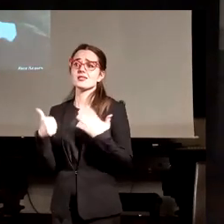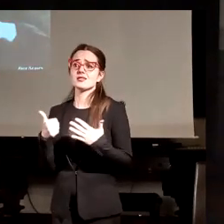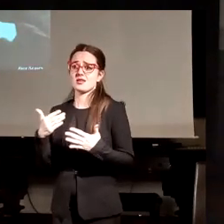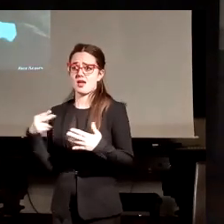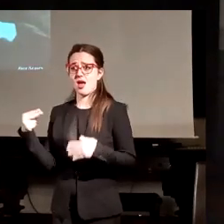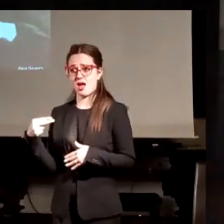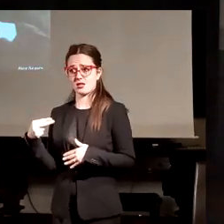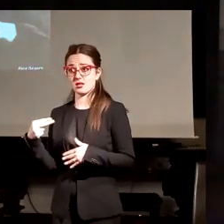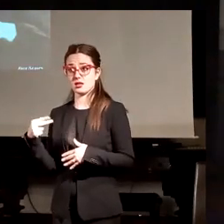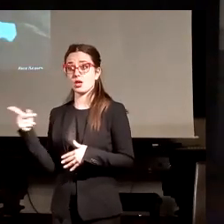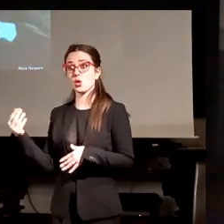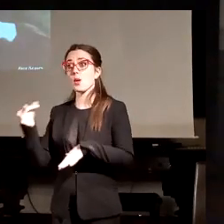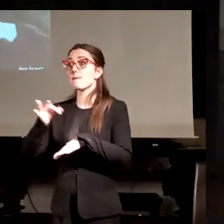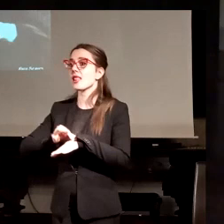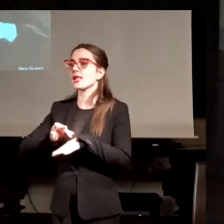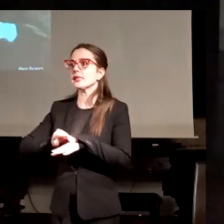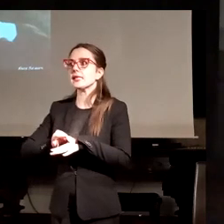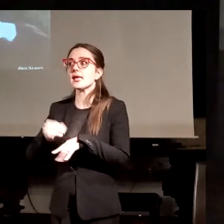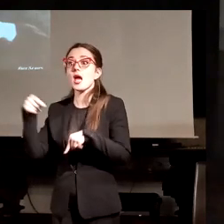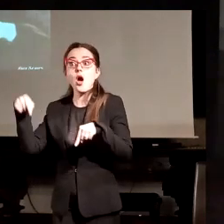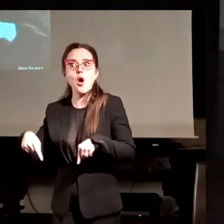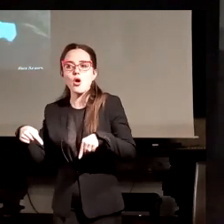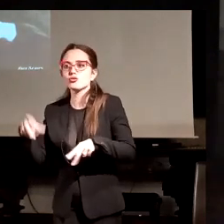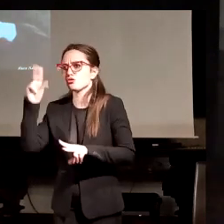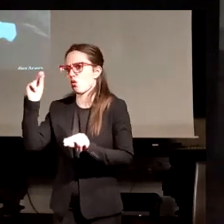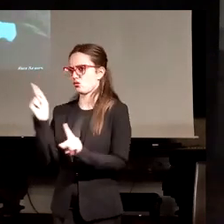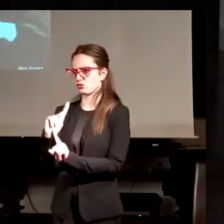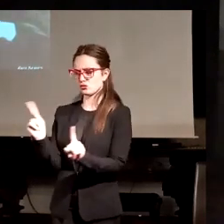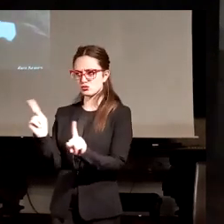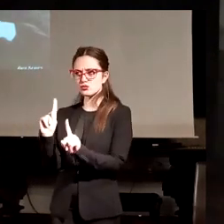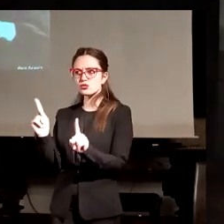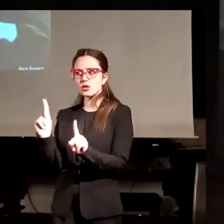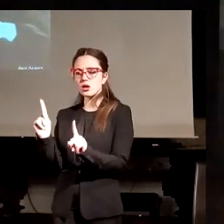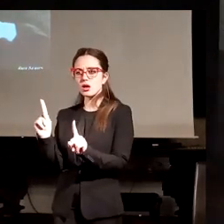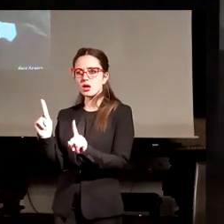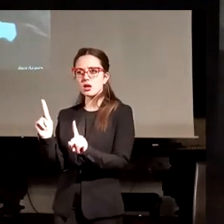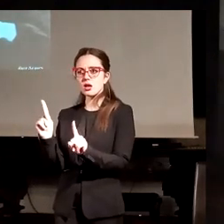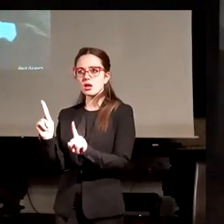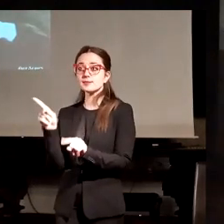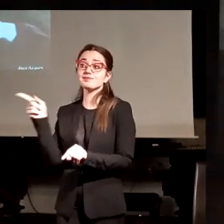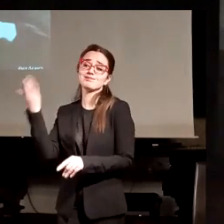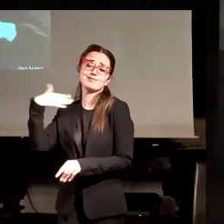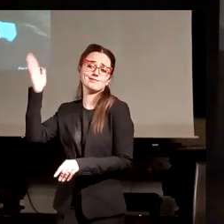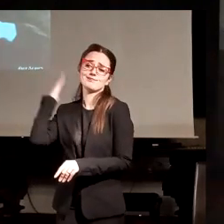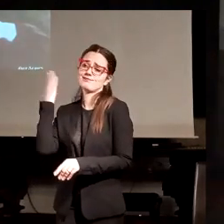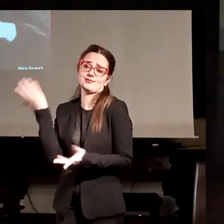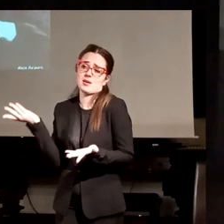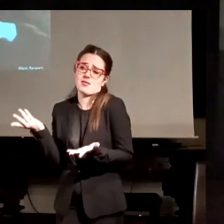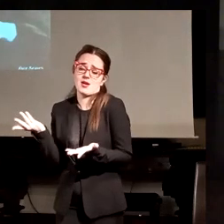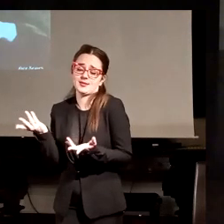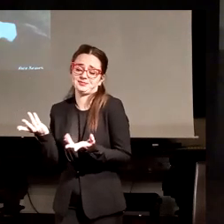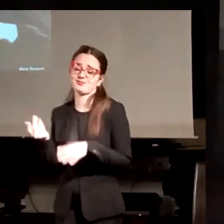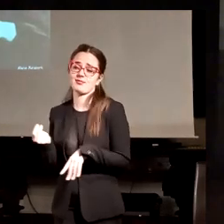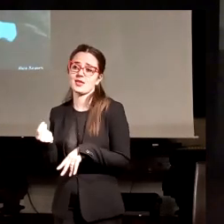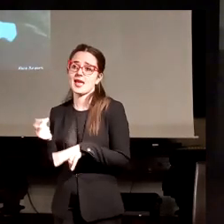ai polmoni di cui non si sa esattamente oggi perché allora le diagnosi non erano proprio